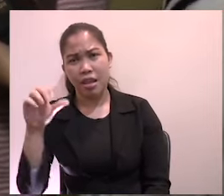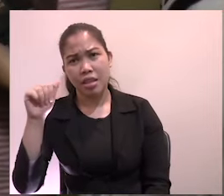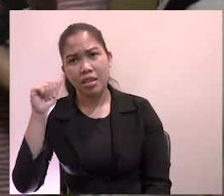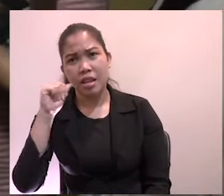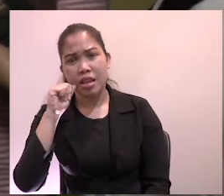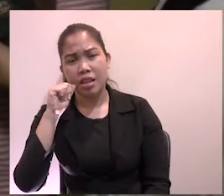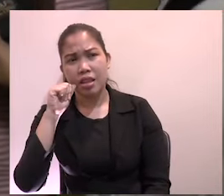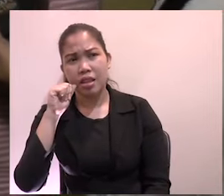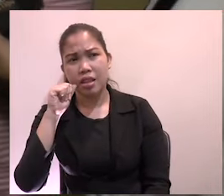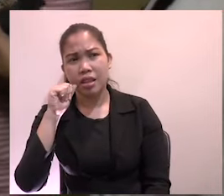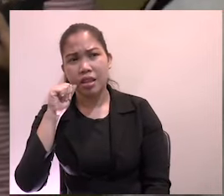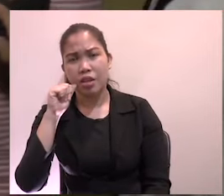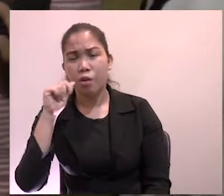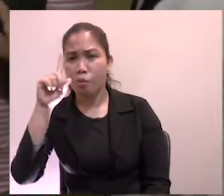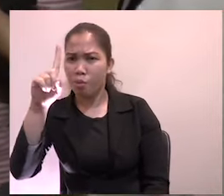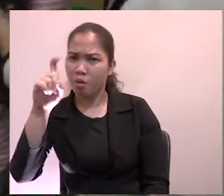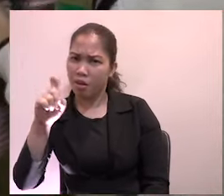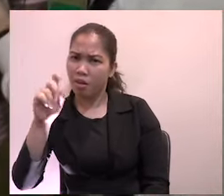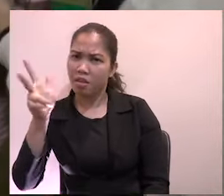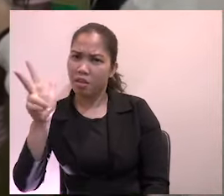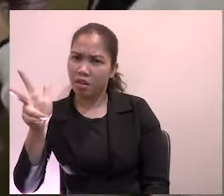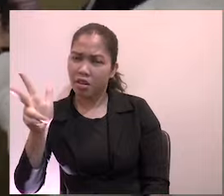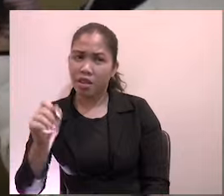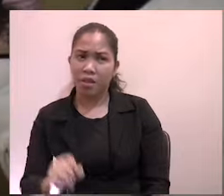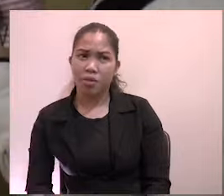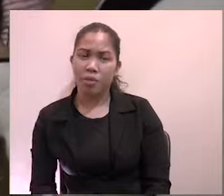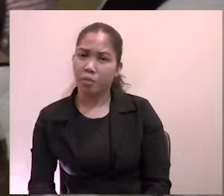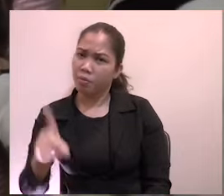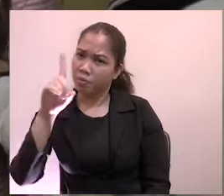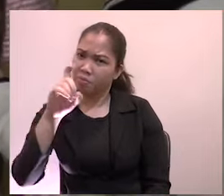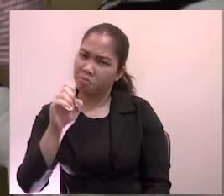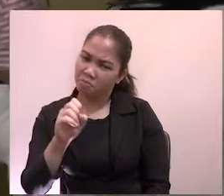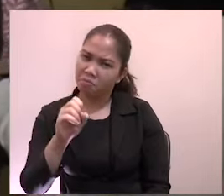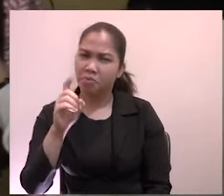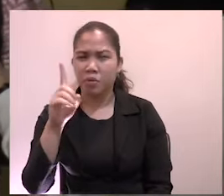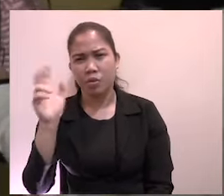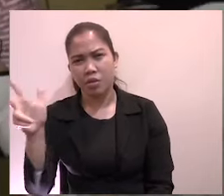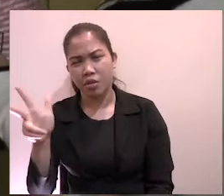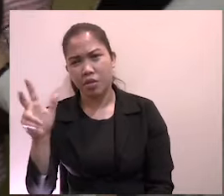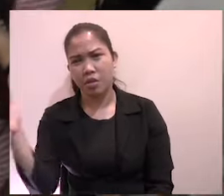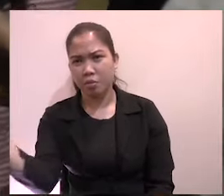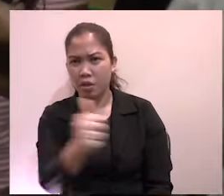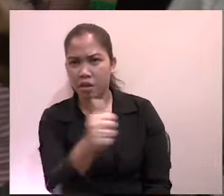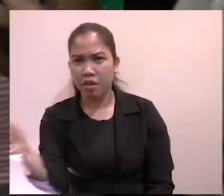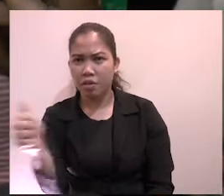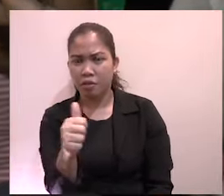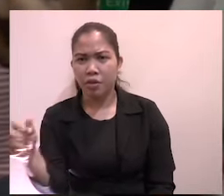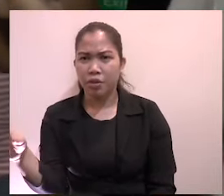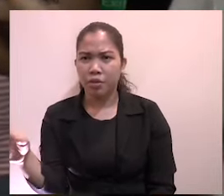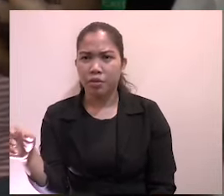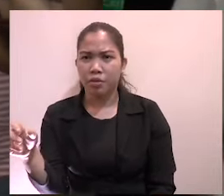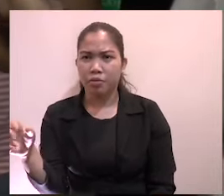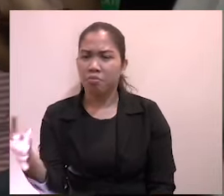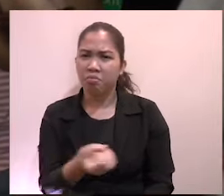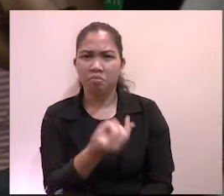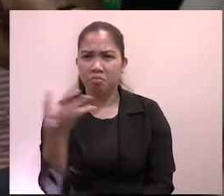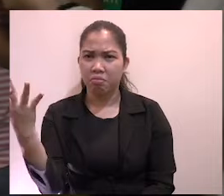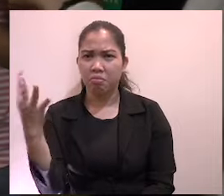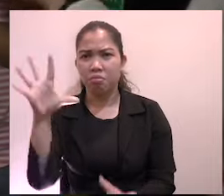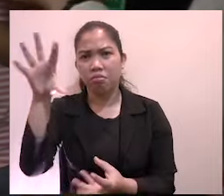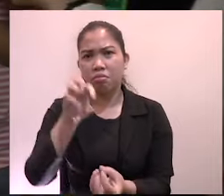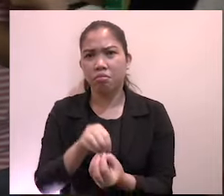Si Andrea, 130. Kasi, di ba, 100 yung baon nila, 30 pamasahe back and forth. O, magkano na yan? Kwentahin